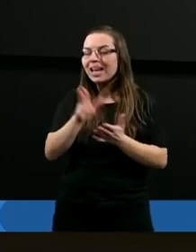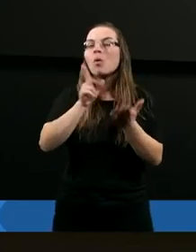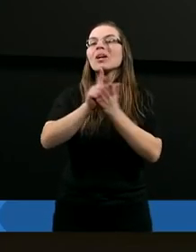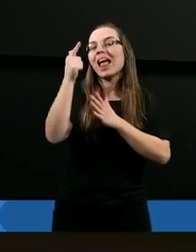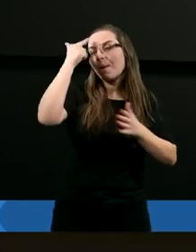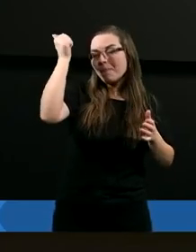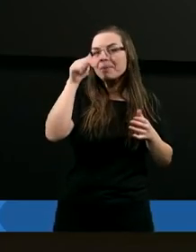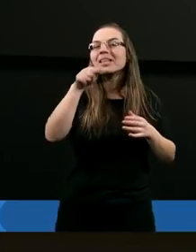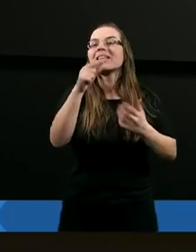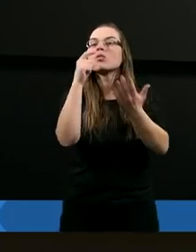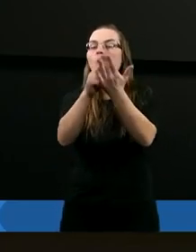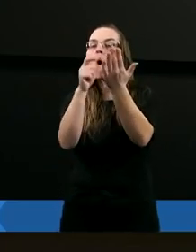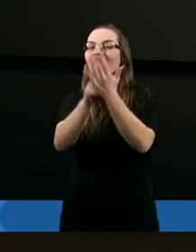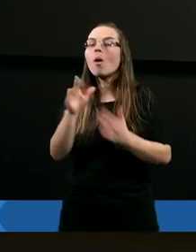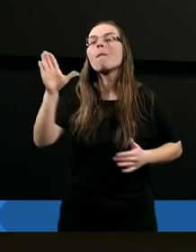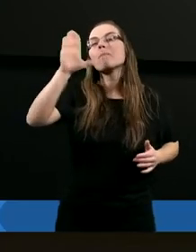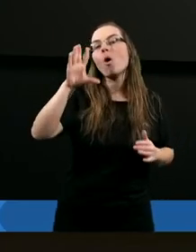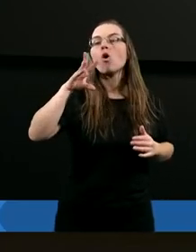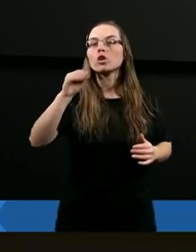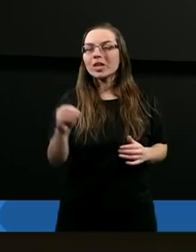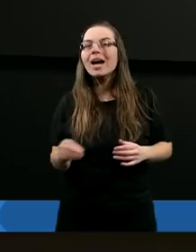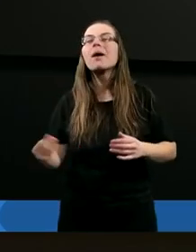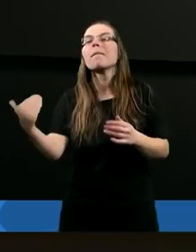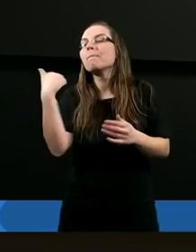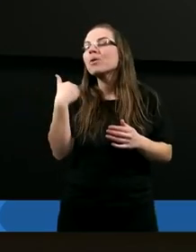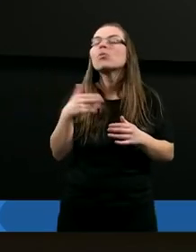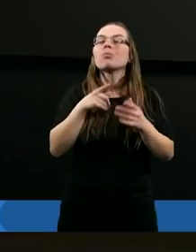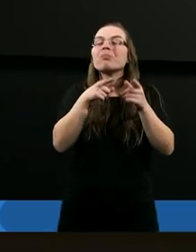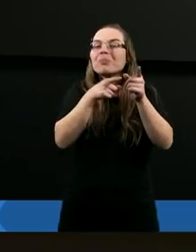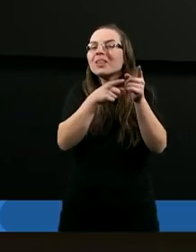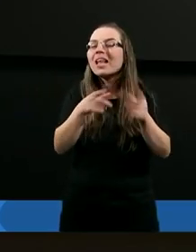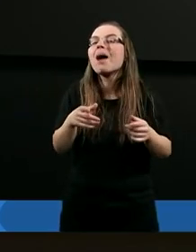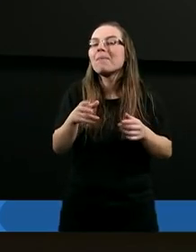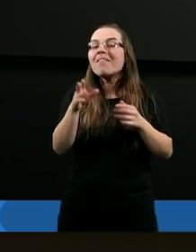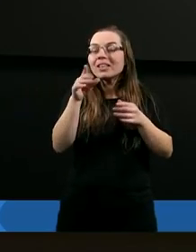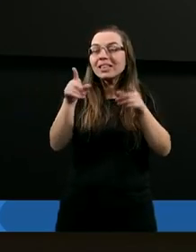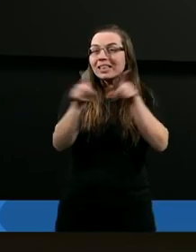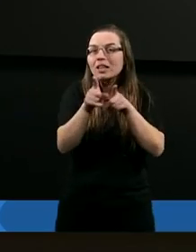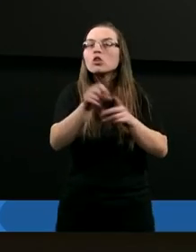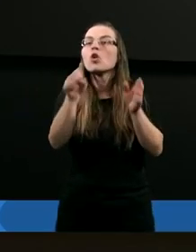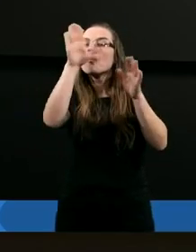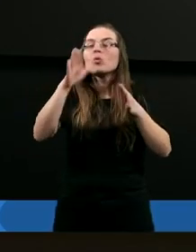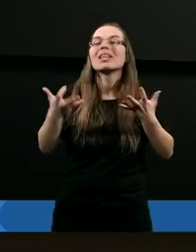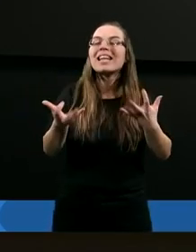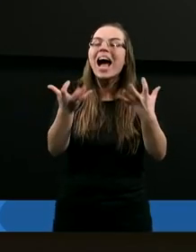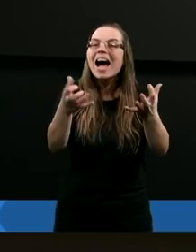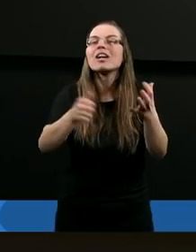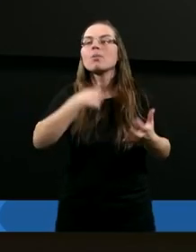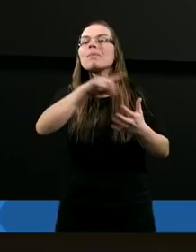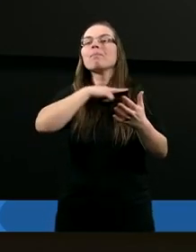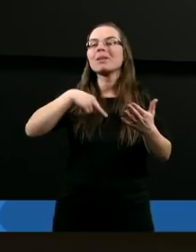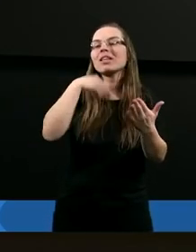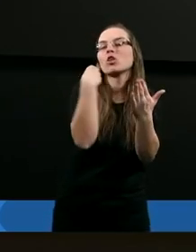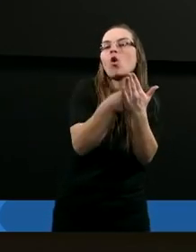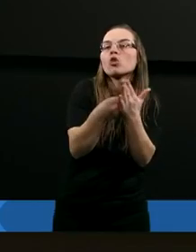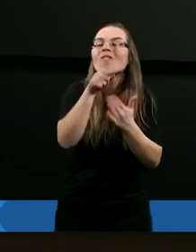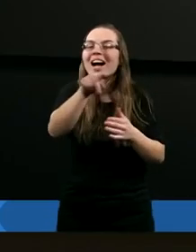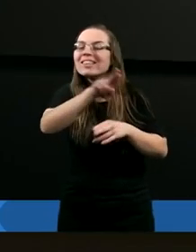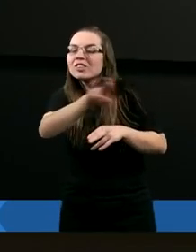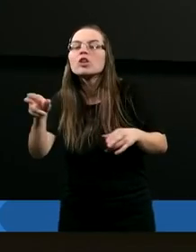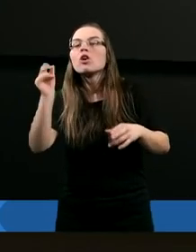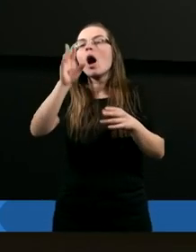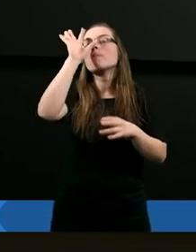słowa Boże, wręcz namawiają do tego, Bóg zachęca do tego, żebyśmy skosztowali, że dobry jest Pan.